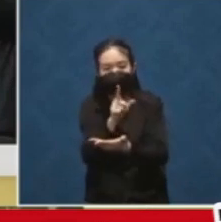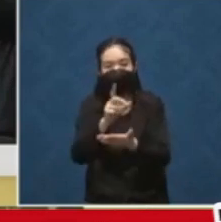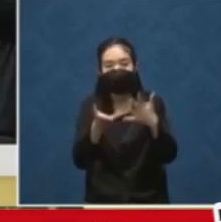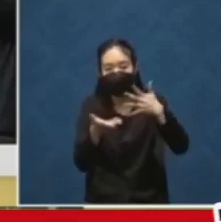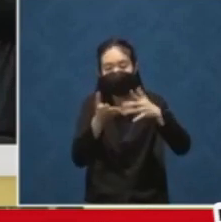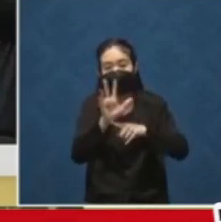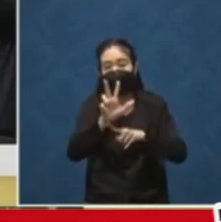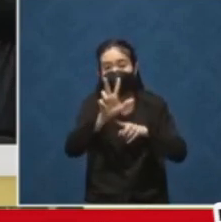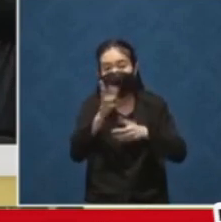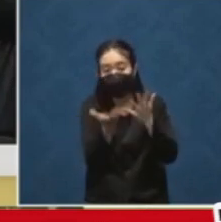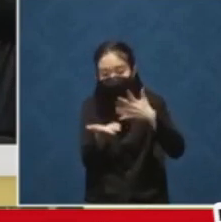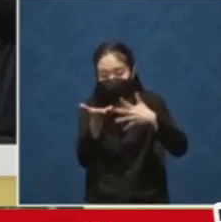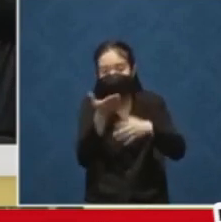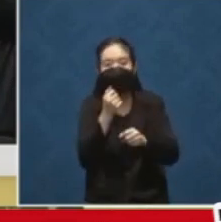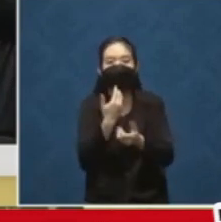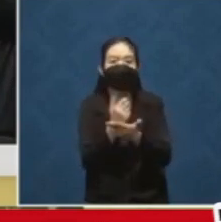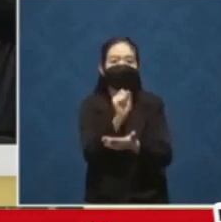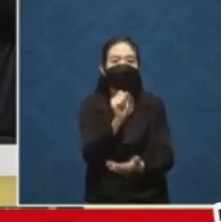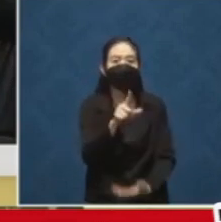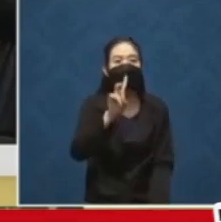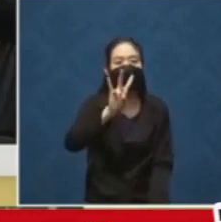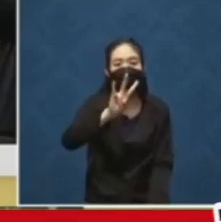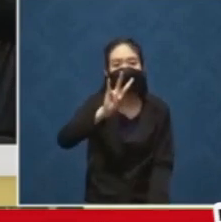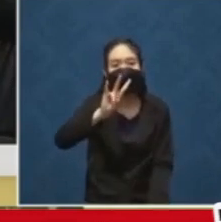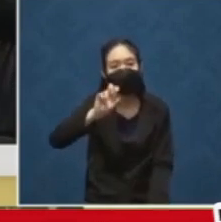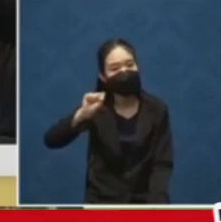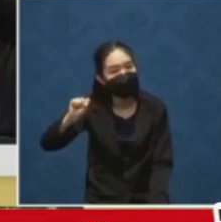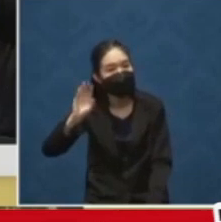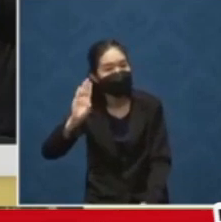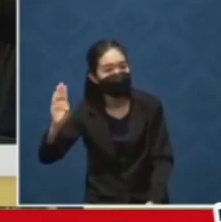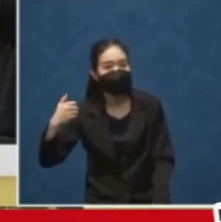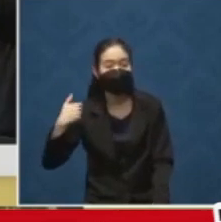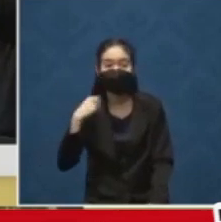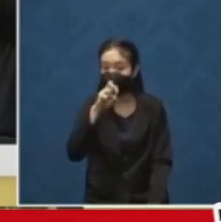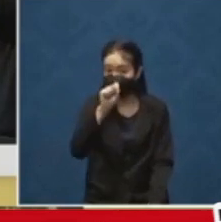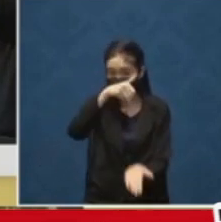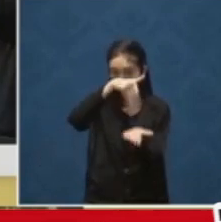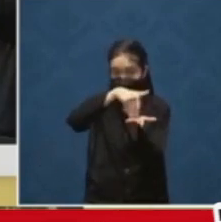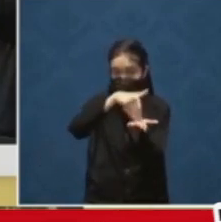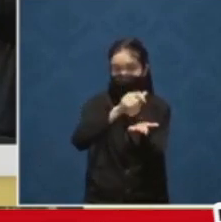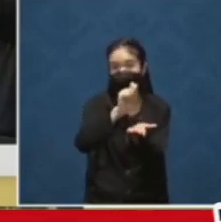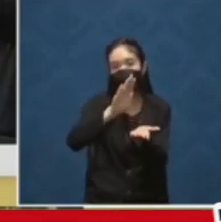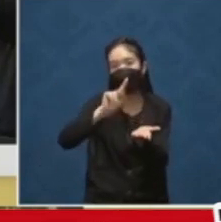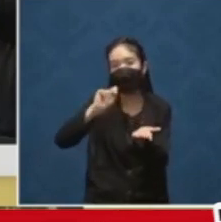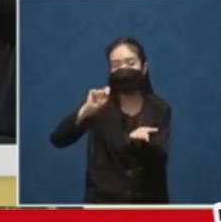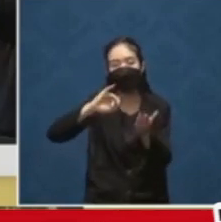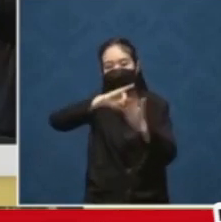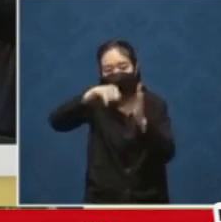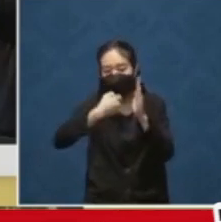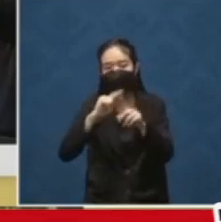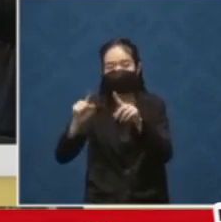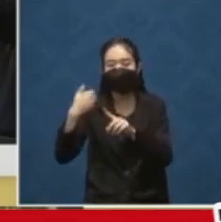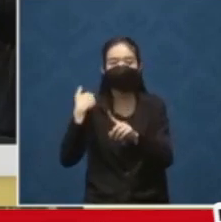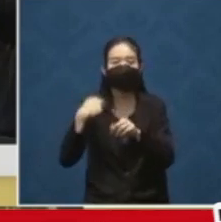idorziehenอันนี้ ไม่ได้ถามทานเลาใหทานฟังท่ไปจัดการแ้ขยิสอบทองศิ่งกราง